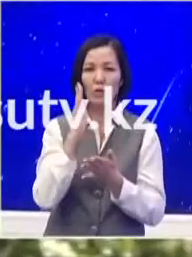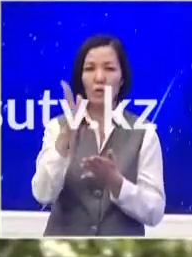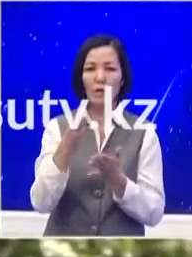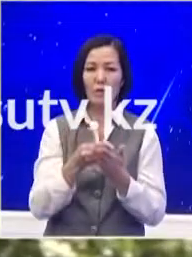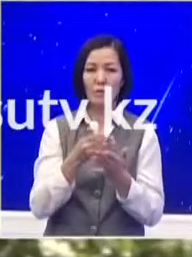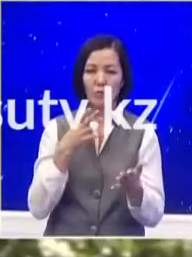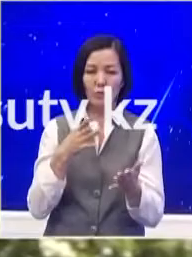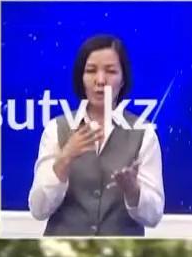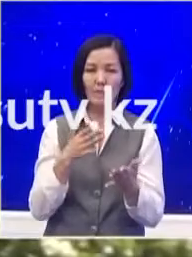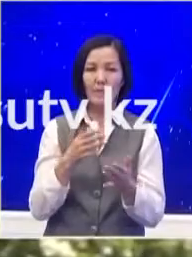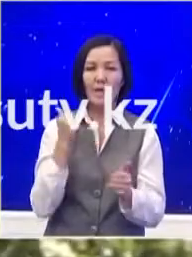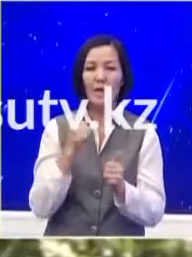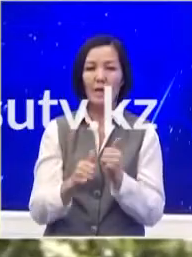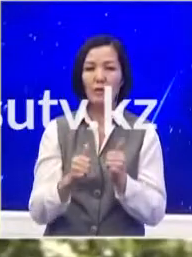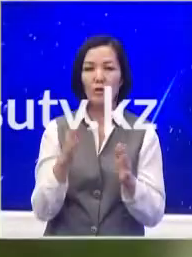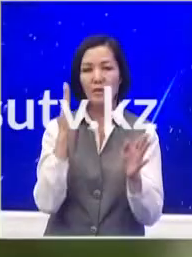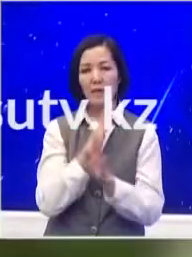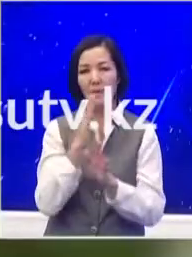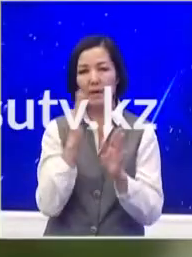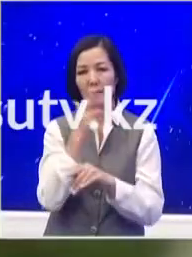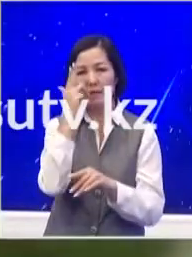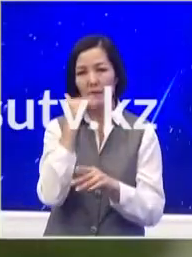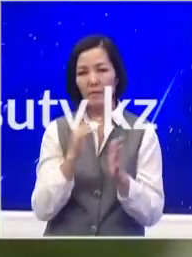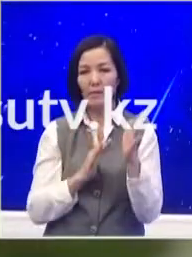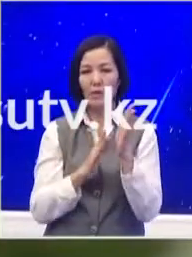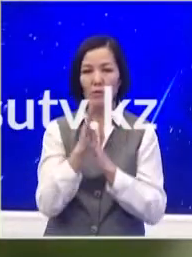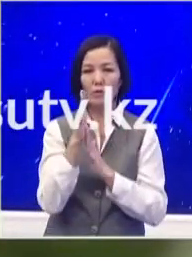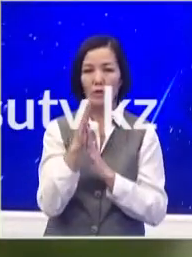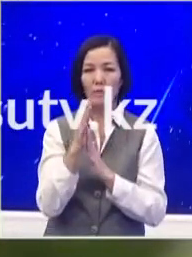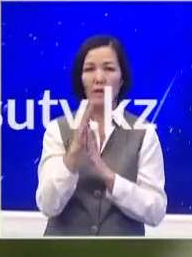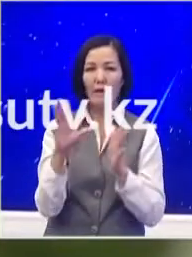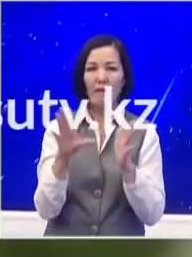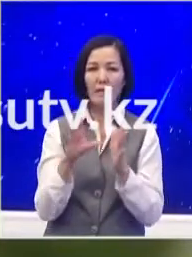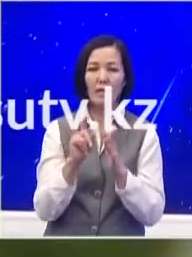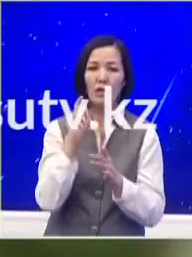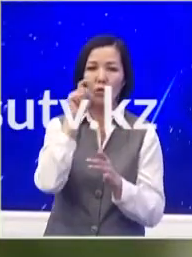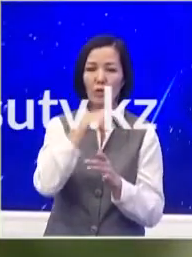құнды. Оны әртүрлі табиғи климаттық жағдайда өсіріп, энергия үнемдейтін